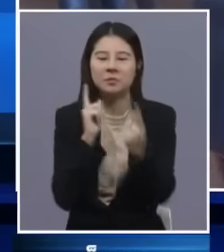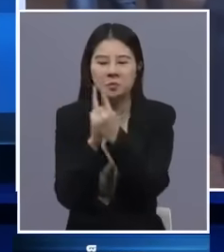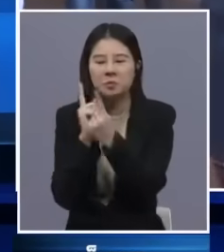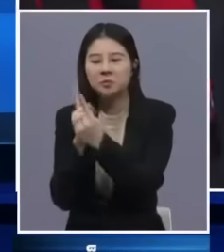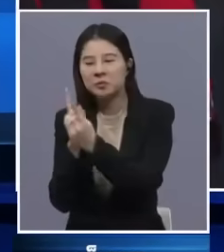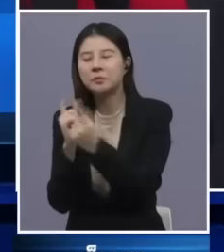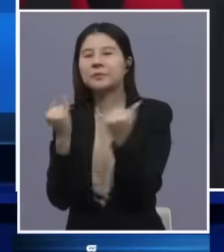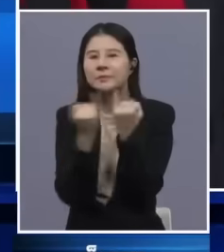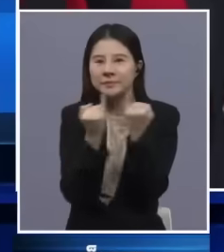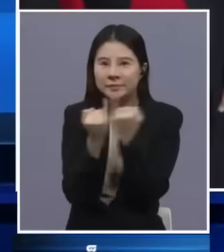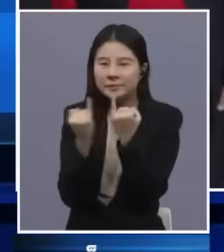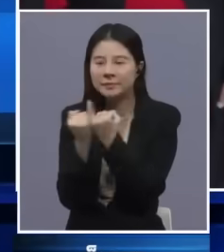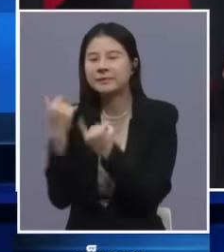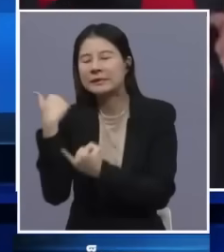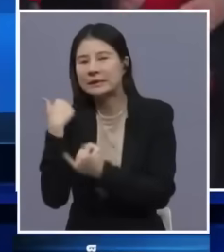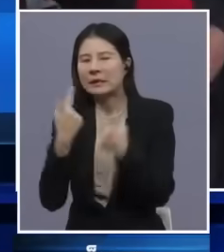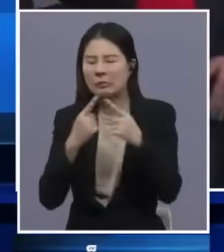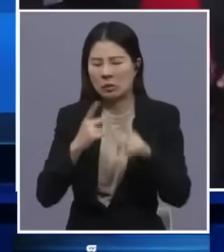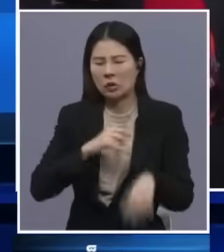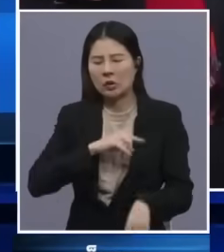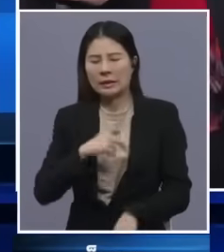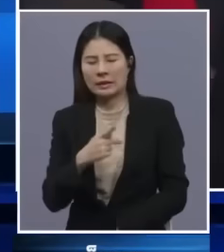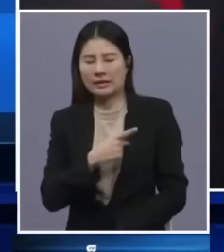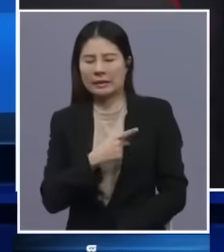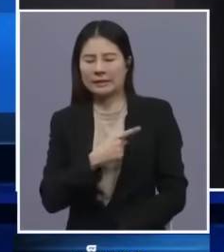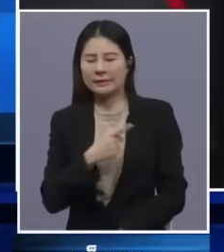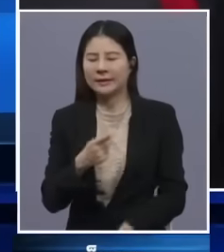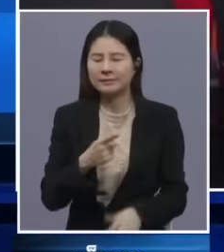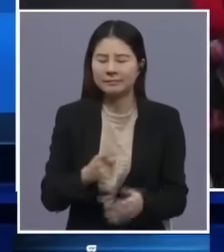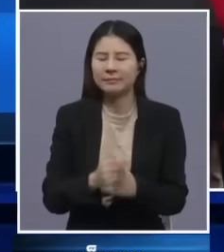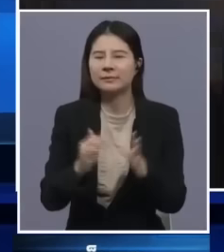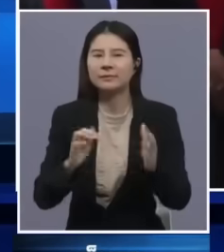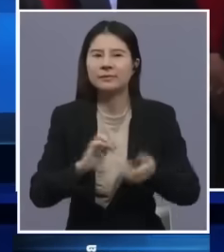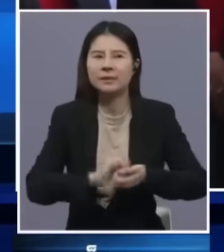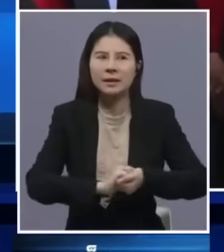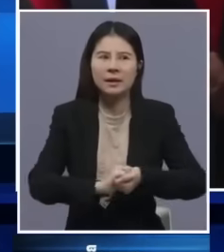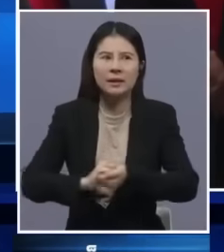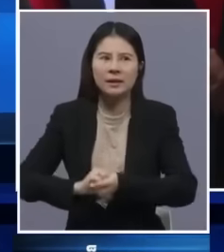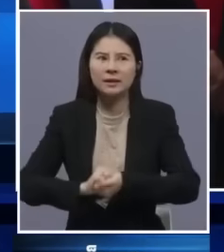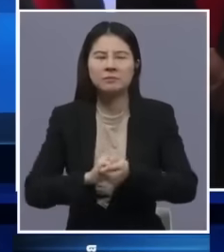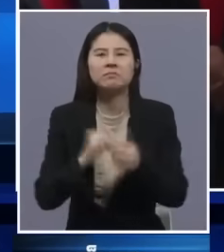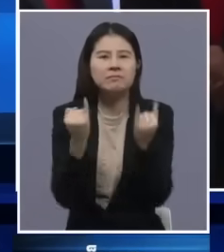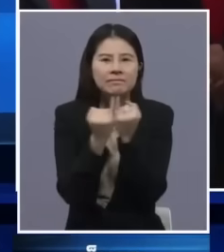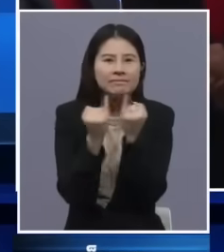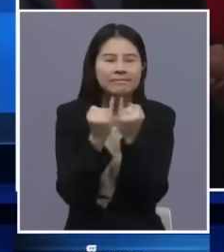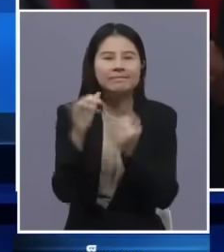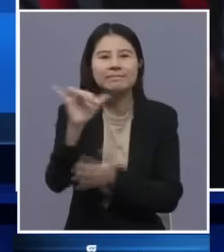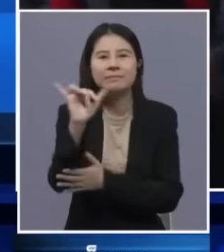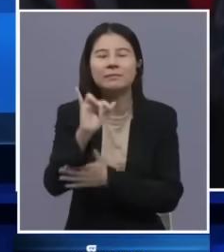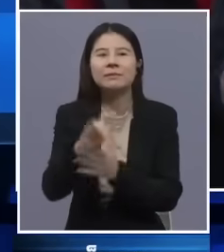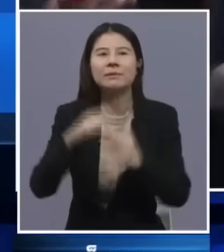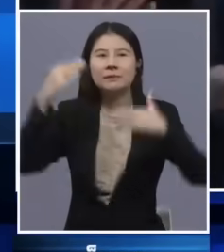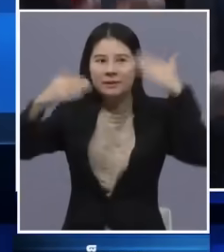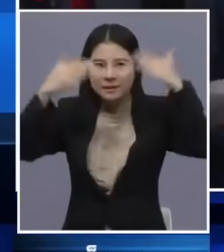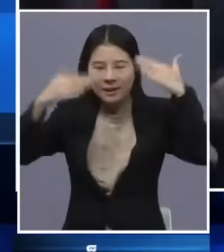หลายคนเนี่ยคือก็ยังเกรงเกรงเพราะว่าบางคนก็เป็นส.ส.ที่อายุน้ อ ยเห็นบอกอายุน้อยสุด27ปี มากส ุดแล้วต้องไปทำกิจกรรมกับคน